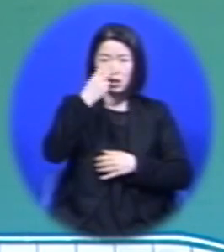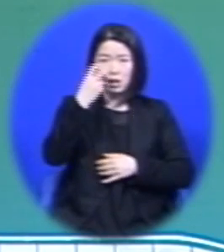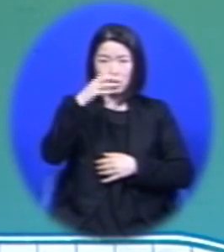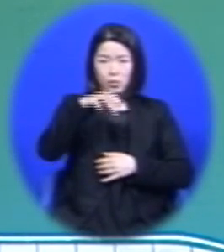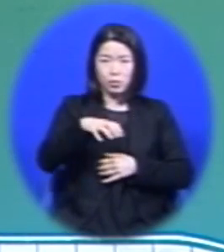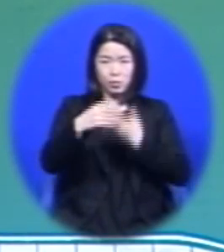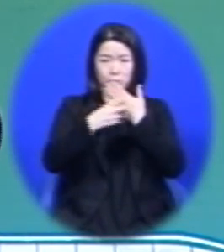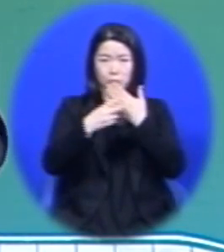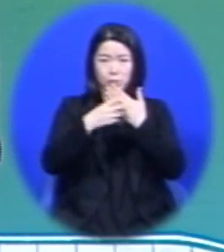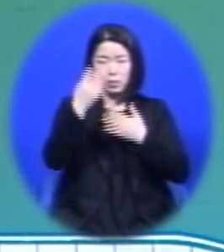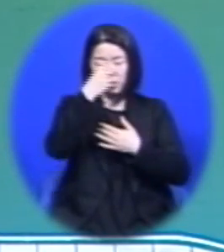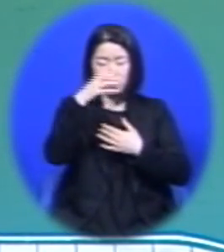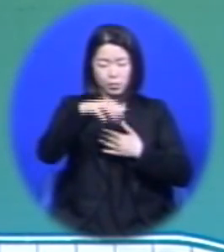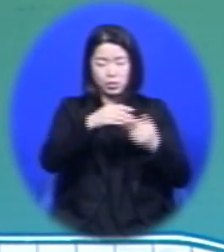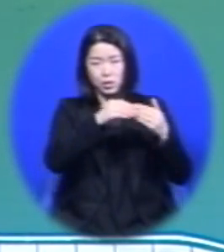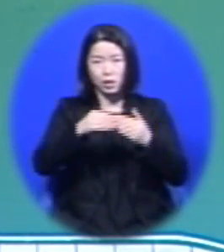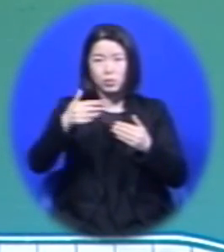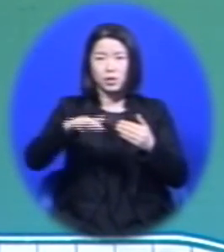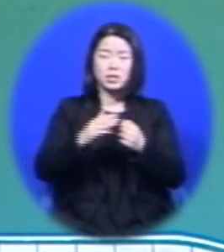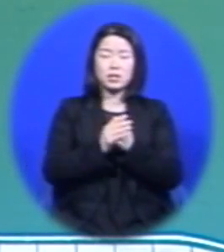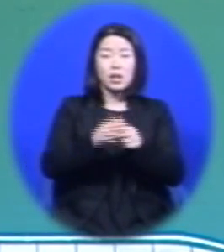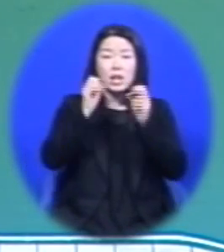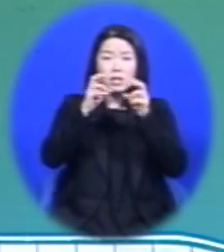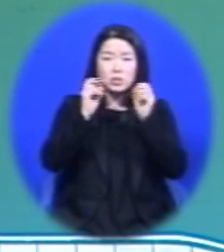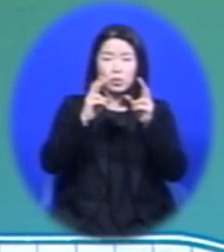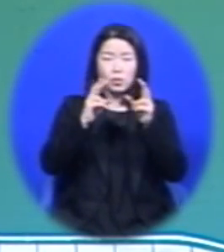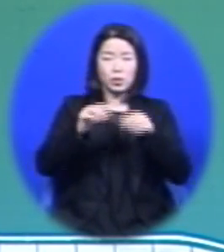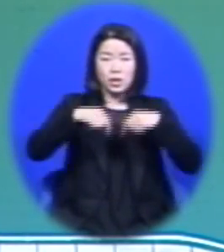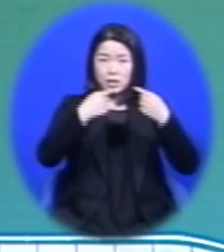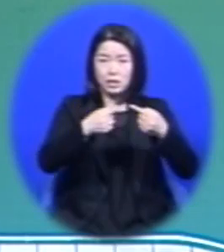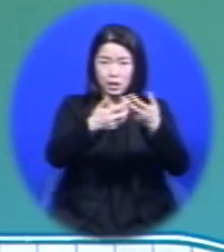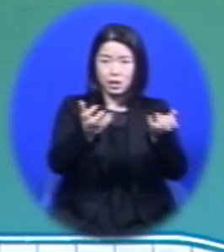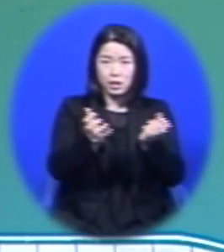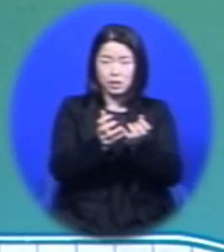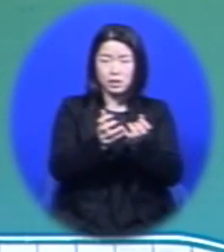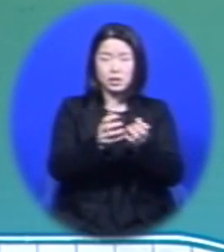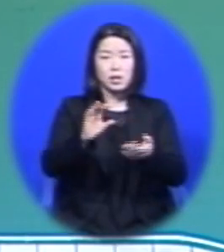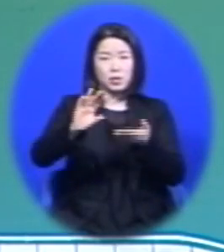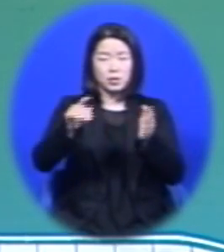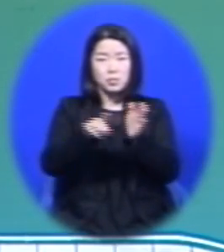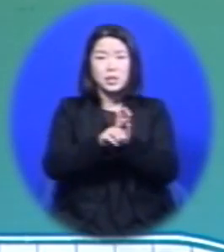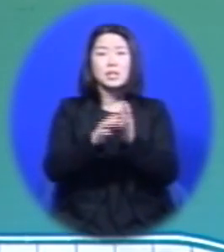갔어요. 그는 선교회에 소속되어 있는 크리스천이었습니다.